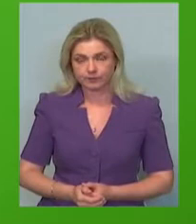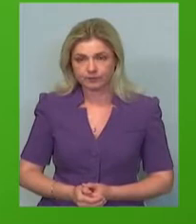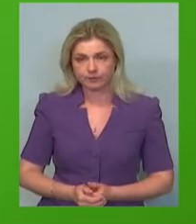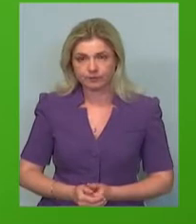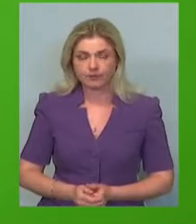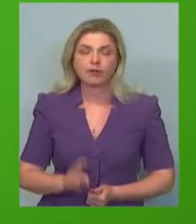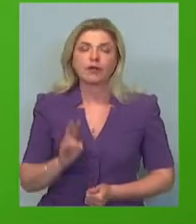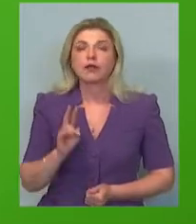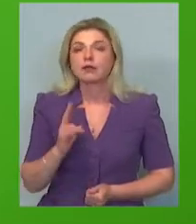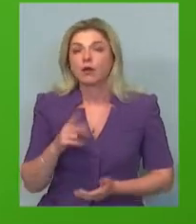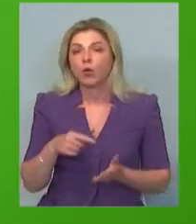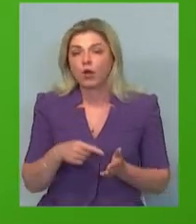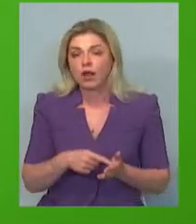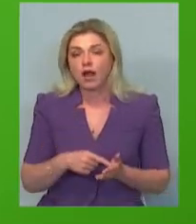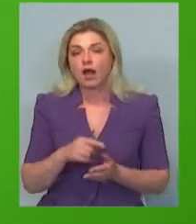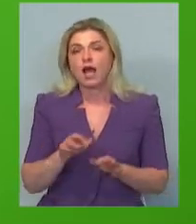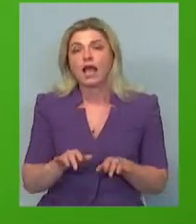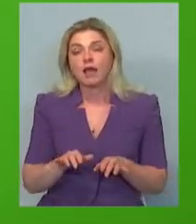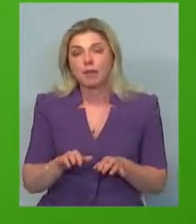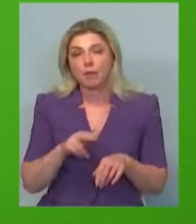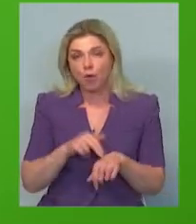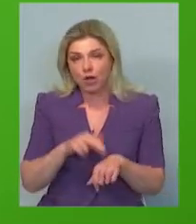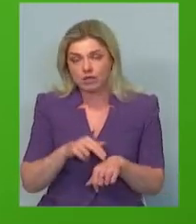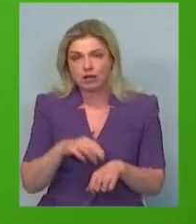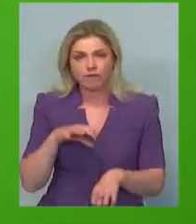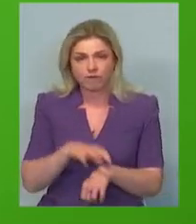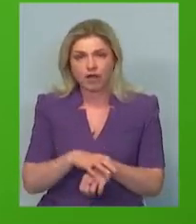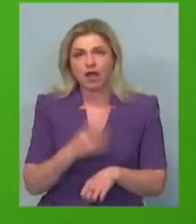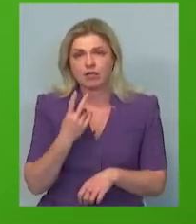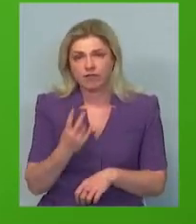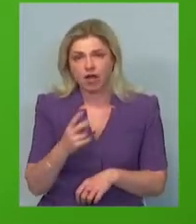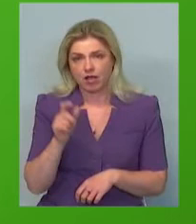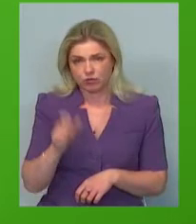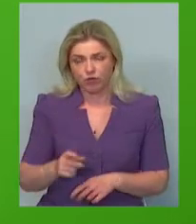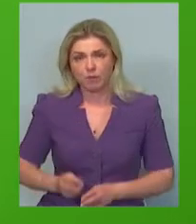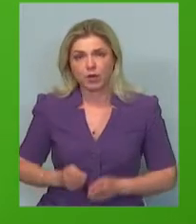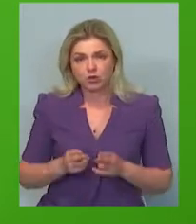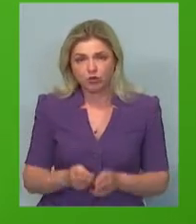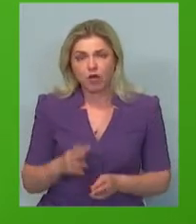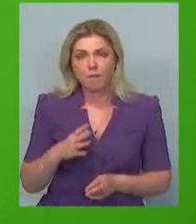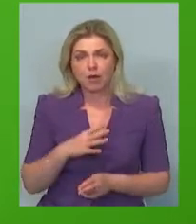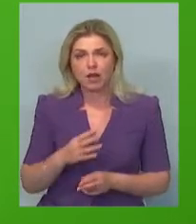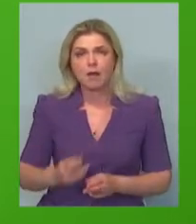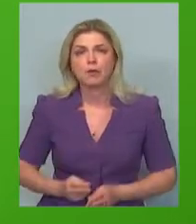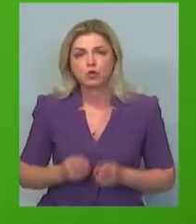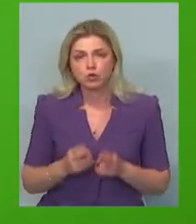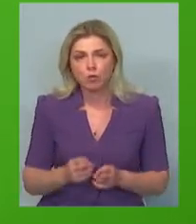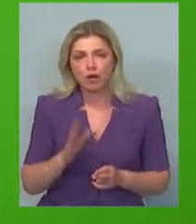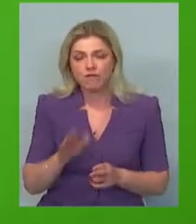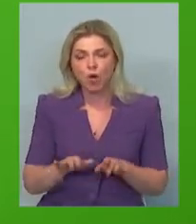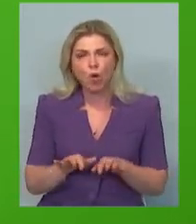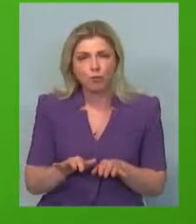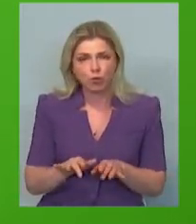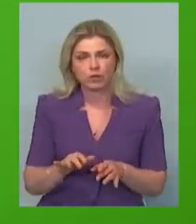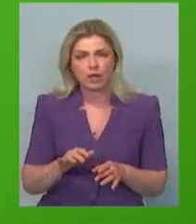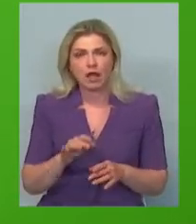У Миколаєві кіберполіцейські затримали 2 хакерів, які підозрюються у злочинах у галузі комп'ютерних систем. Загалом